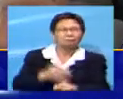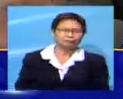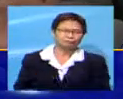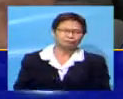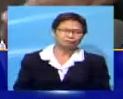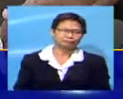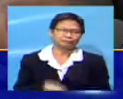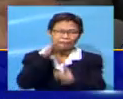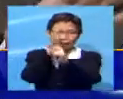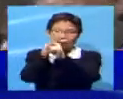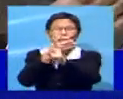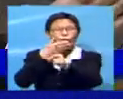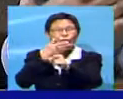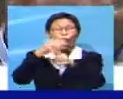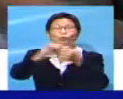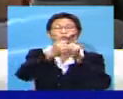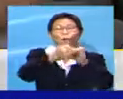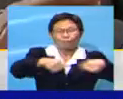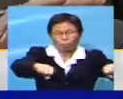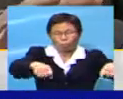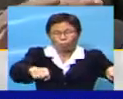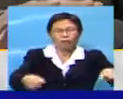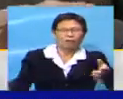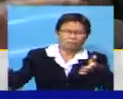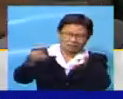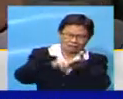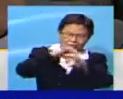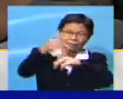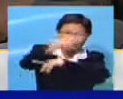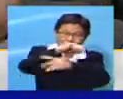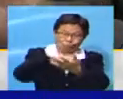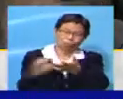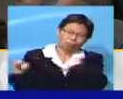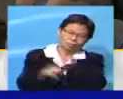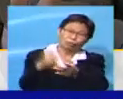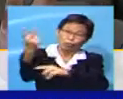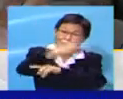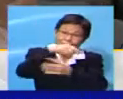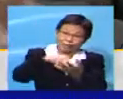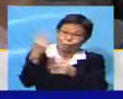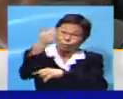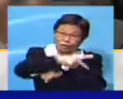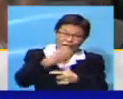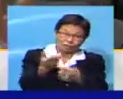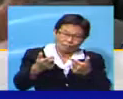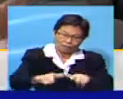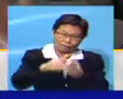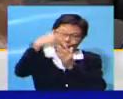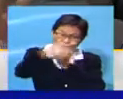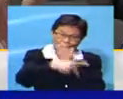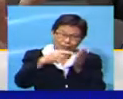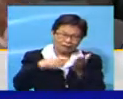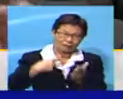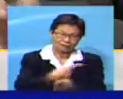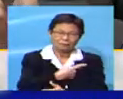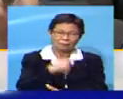berminat dalam sukan permotoran ini akan datang pada itu. Jadi, dua hari ini akan berlangsung program ini dan kita